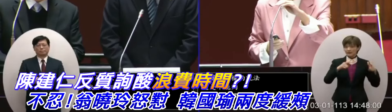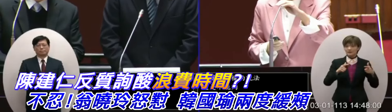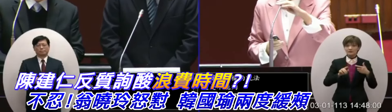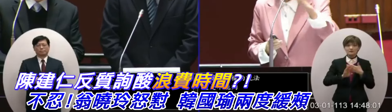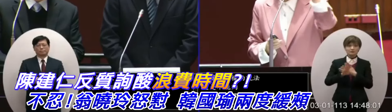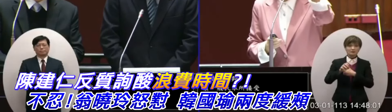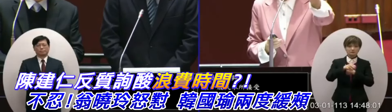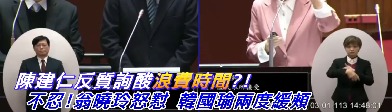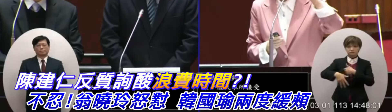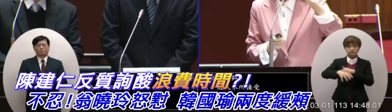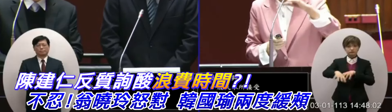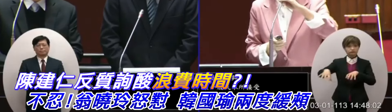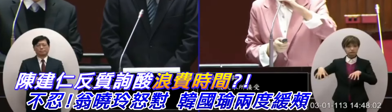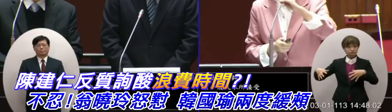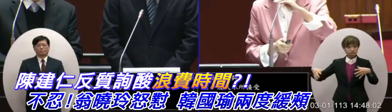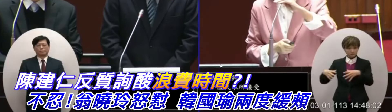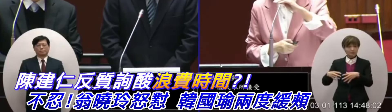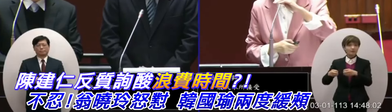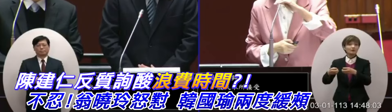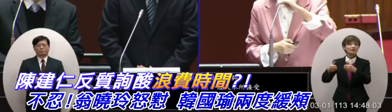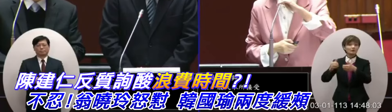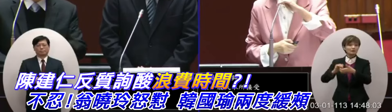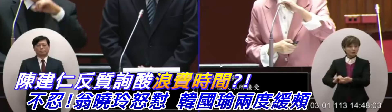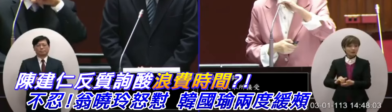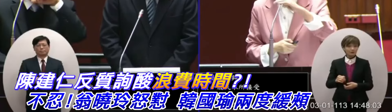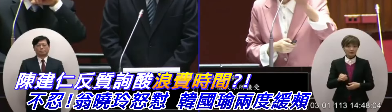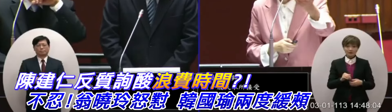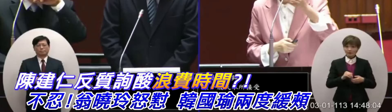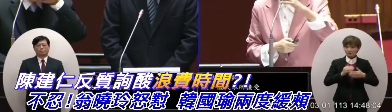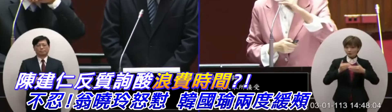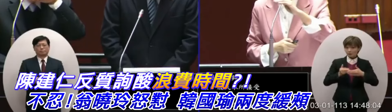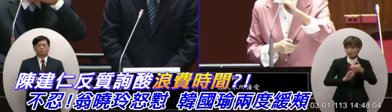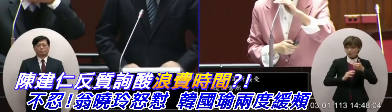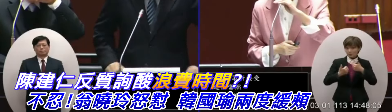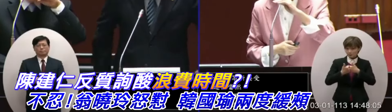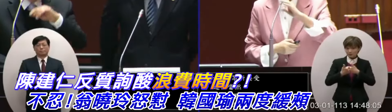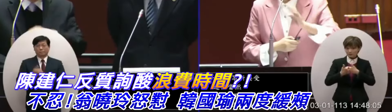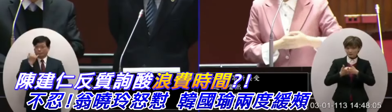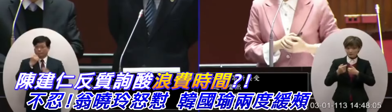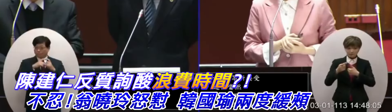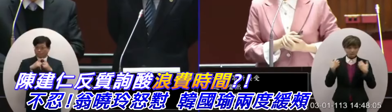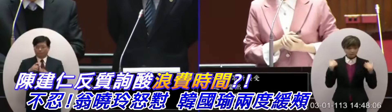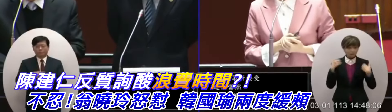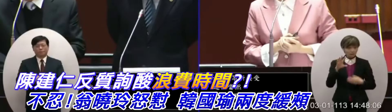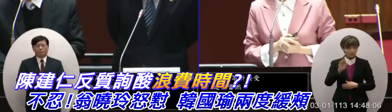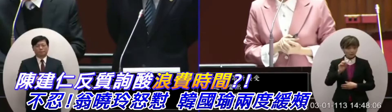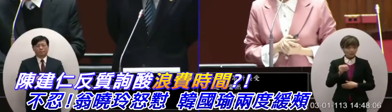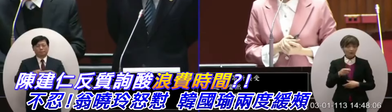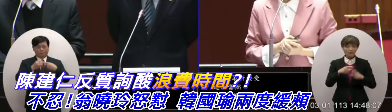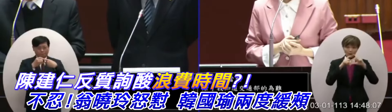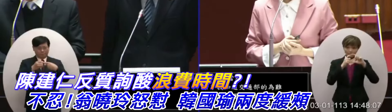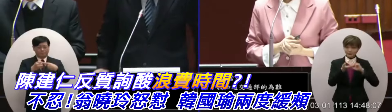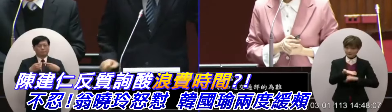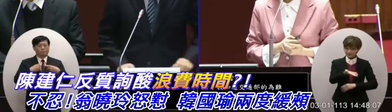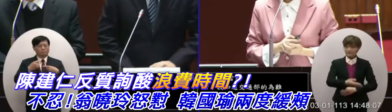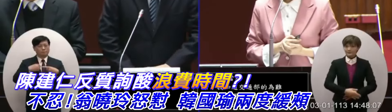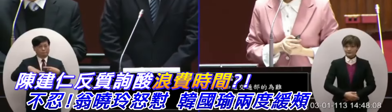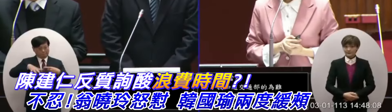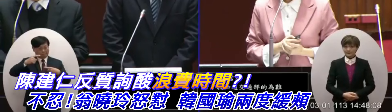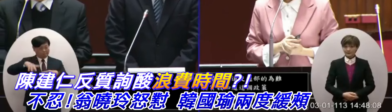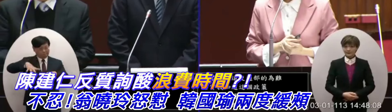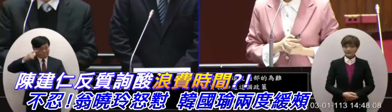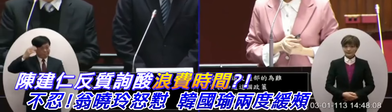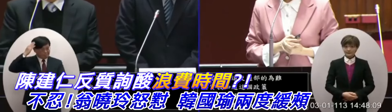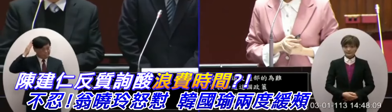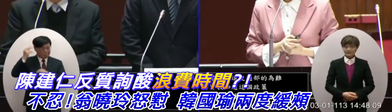的啊，所以陆委会看起来也有角色是吗？请这个， 谢谢，我可以回答。 对，请诸委回答。 好，第一个我想先从前面的